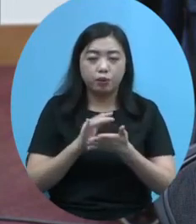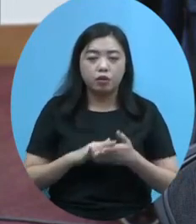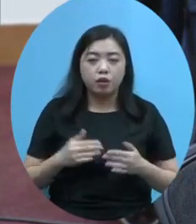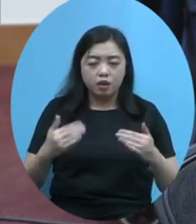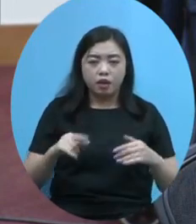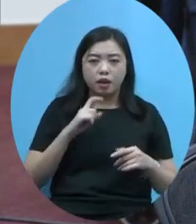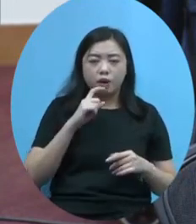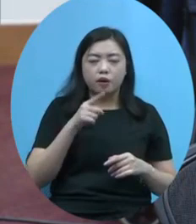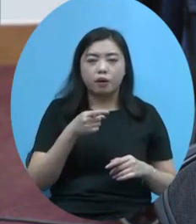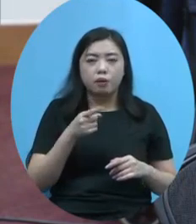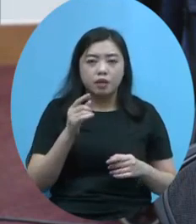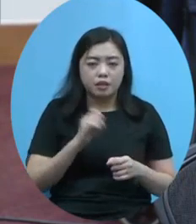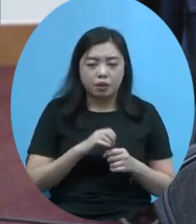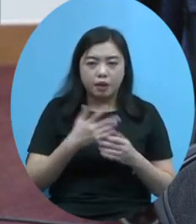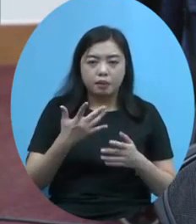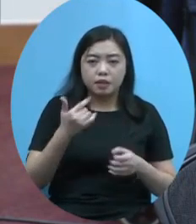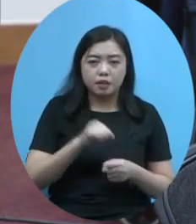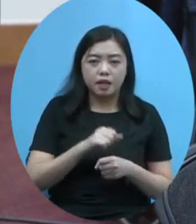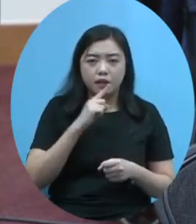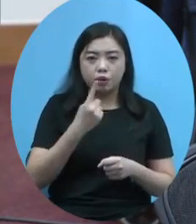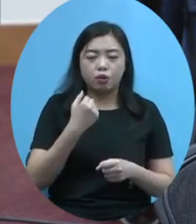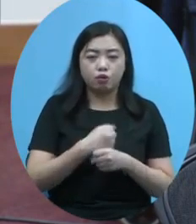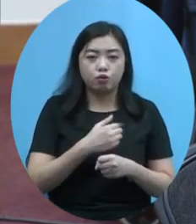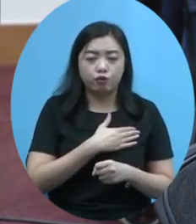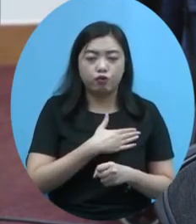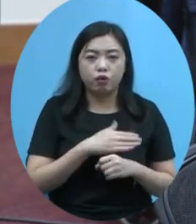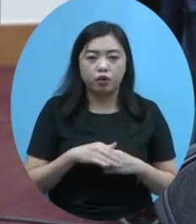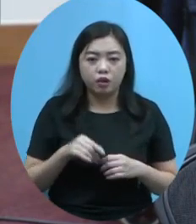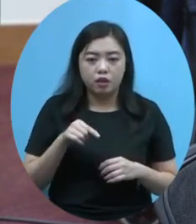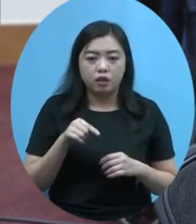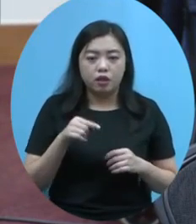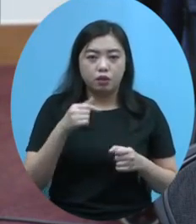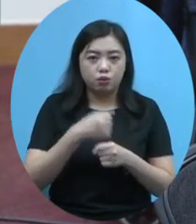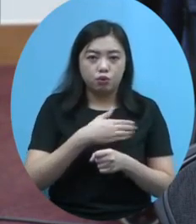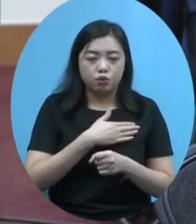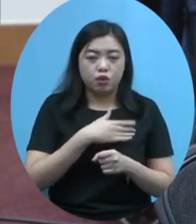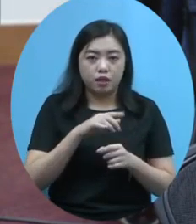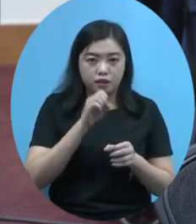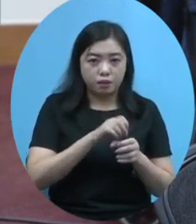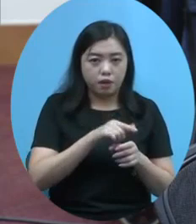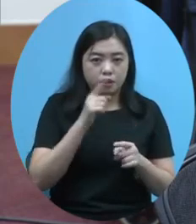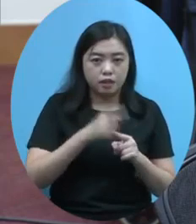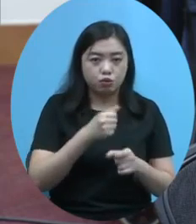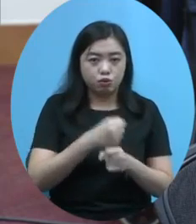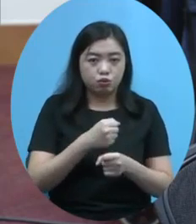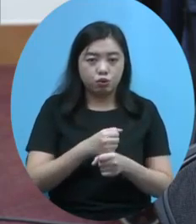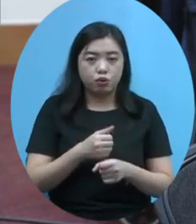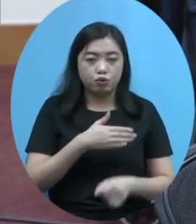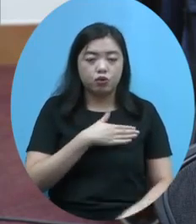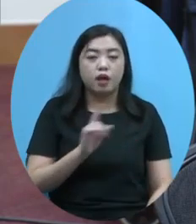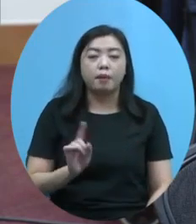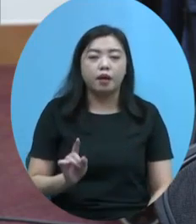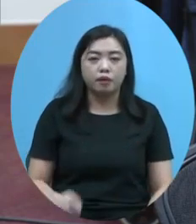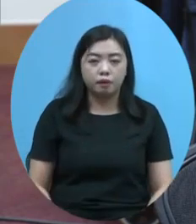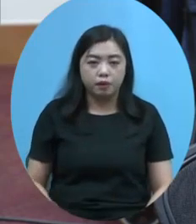酒吧嗰度就今日新增咗一個員工確診啦，都想問下呢個員工喺酒吧入邊主要係做啲咩工作嘅啦？